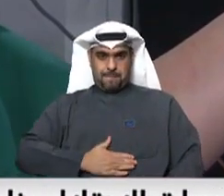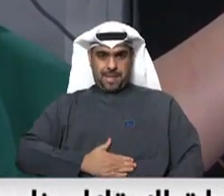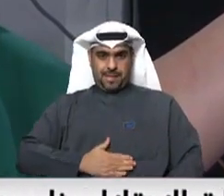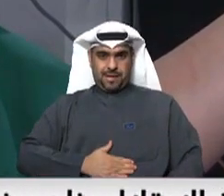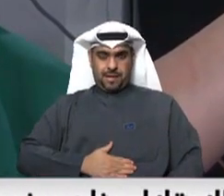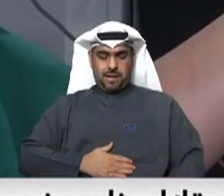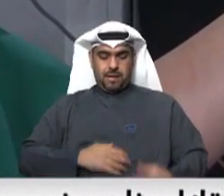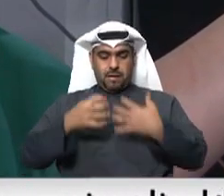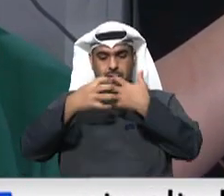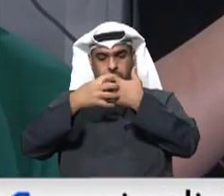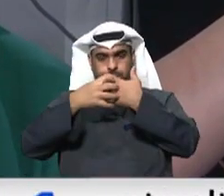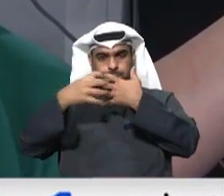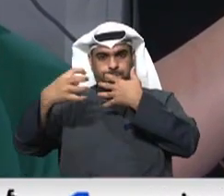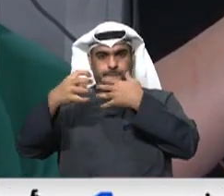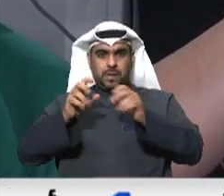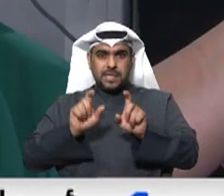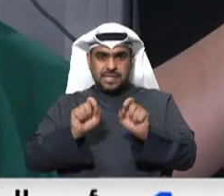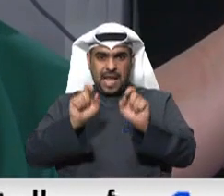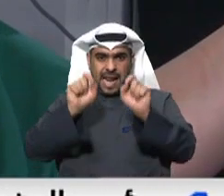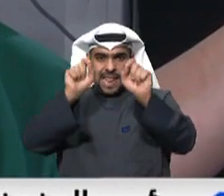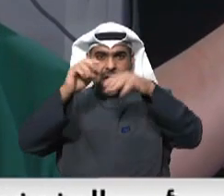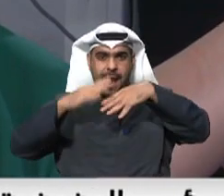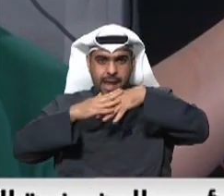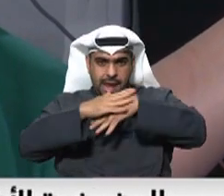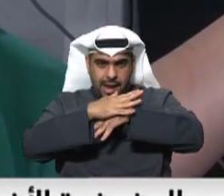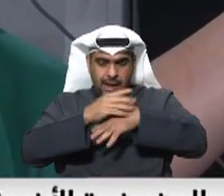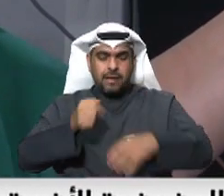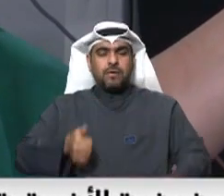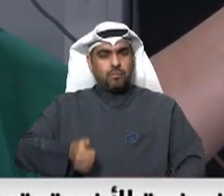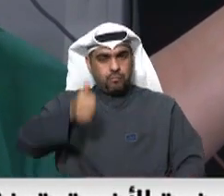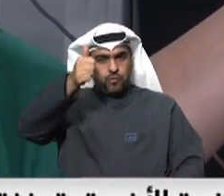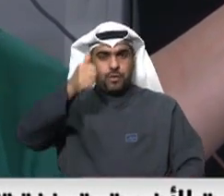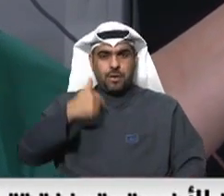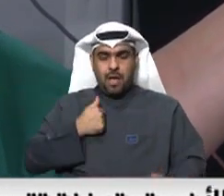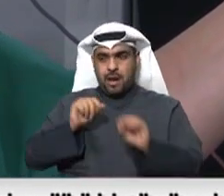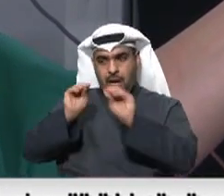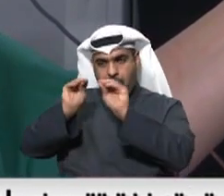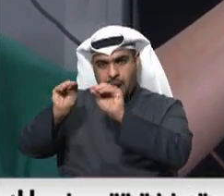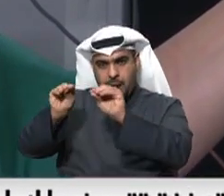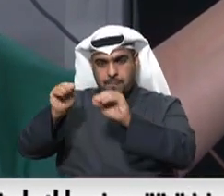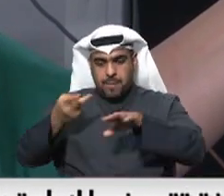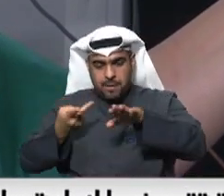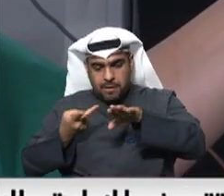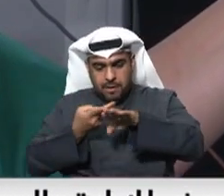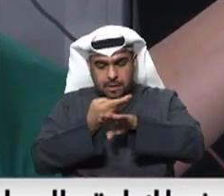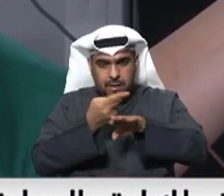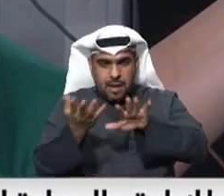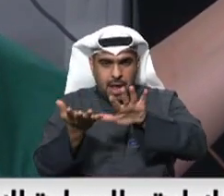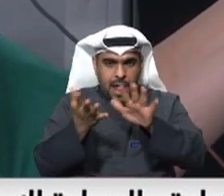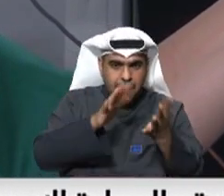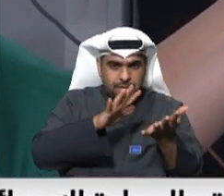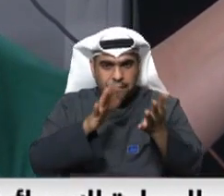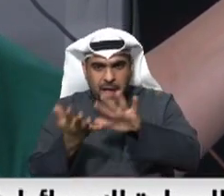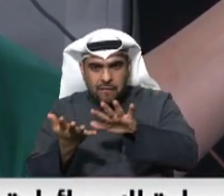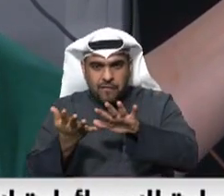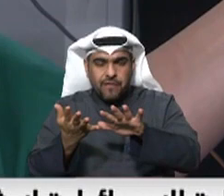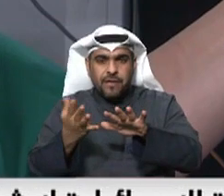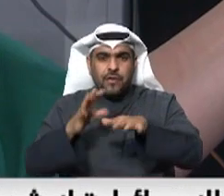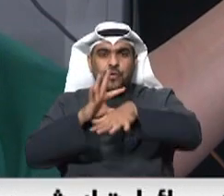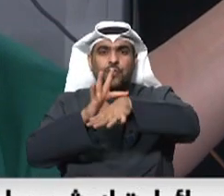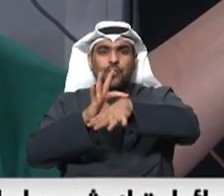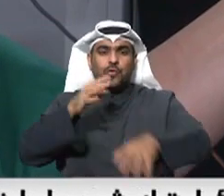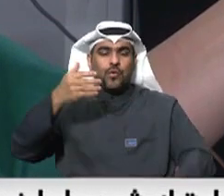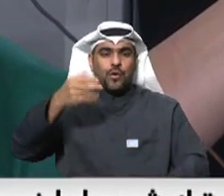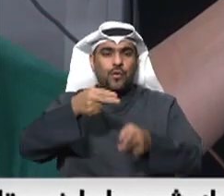عمليات ايضا بالمنظار لاستئصال اقسام من القولون اللي مرضى كان